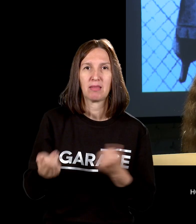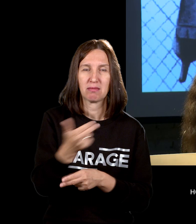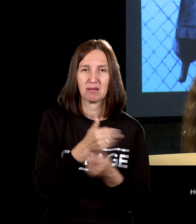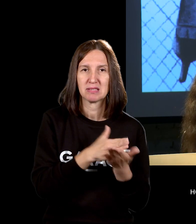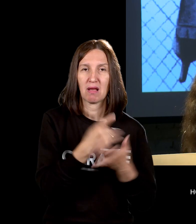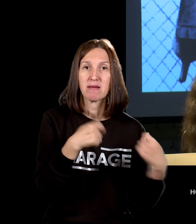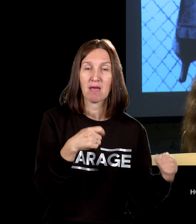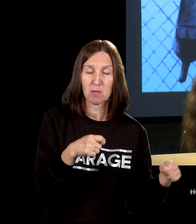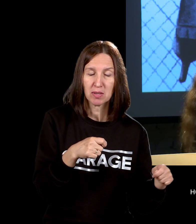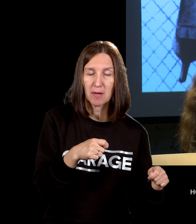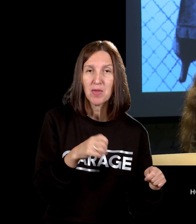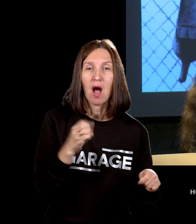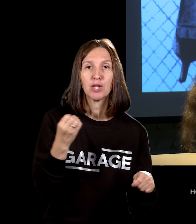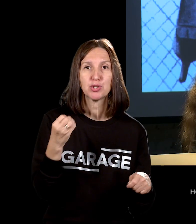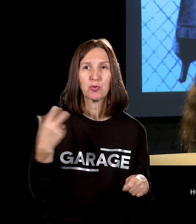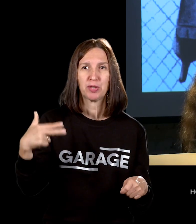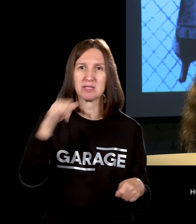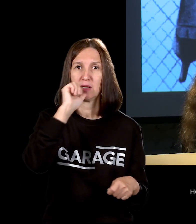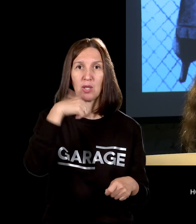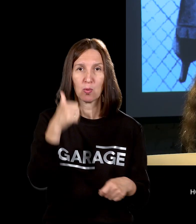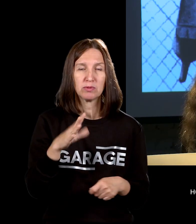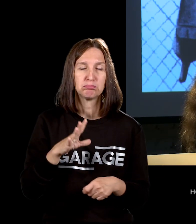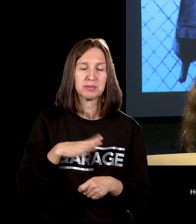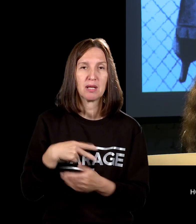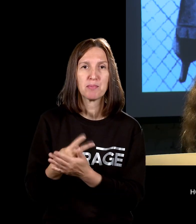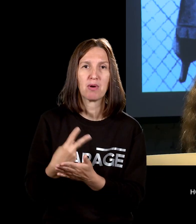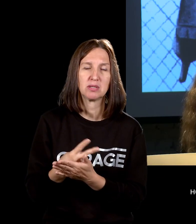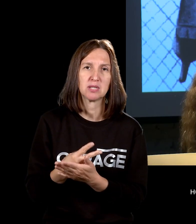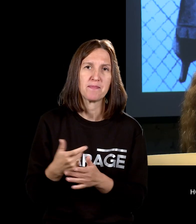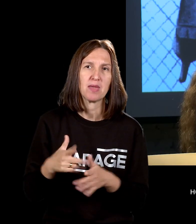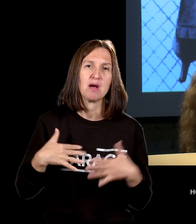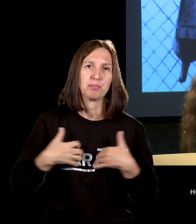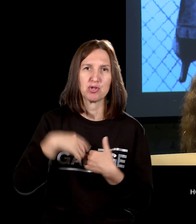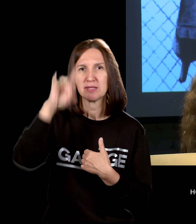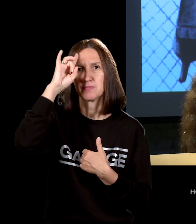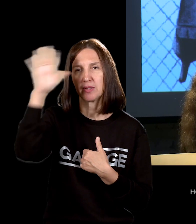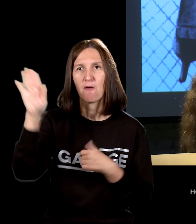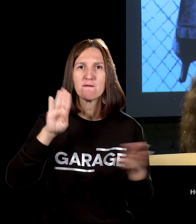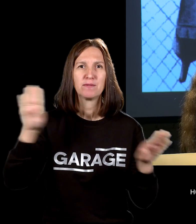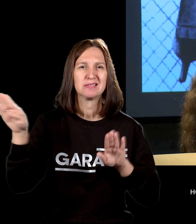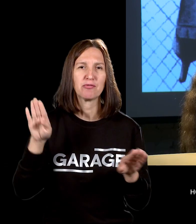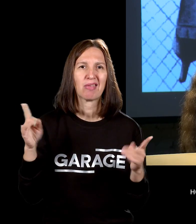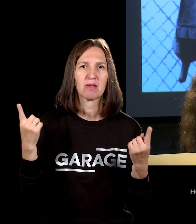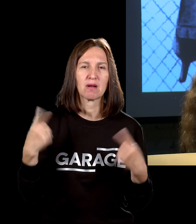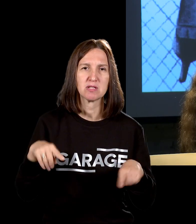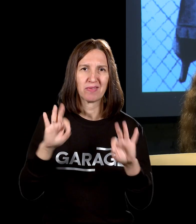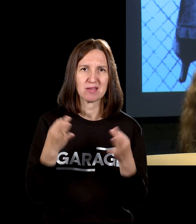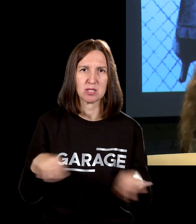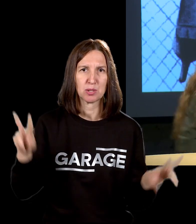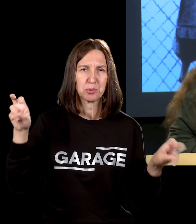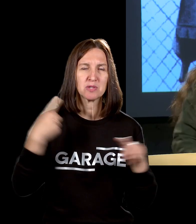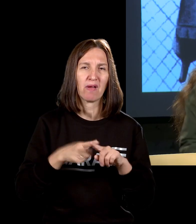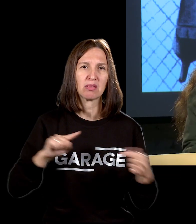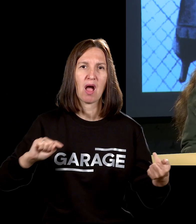ярмарке в 30-е годы, она была показана на печально знаменитой выставке «Дегенеративное искусство», такой антивыставке,